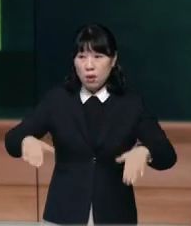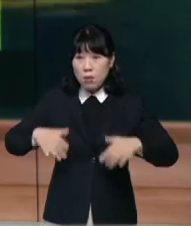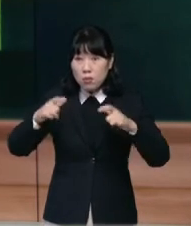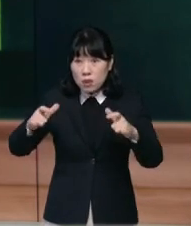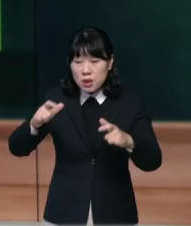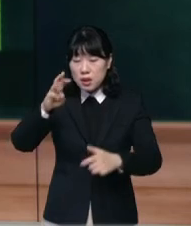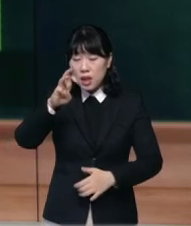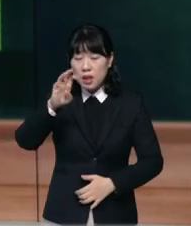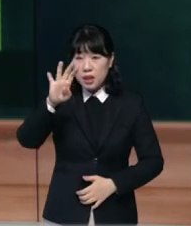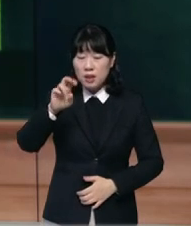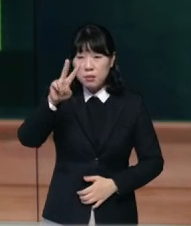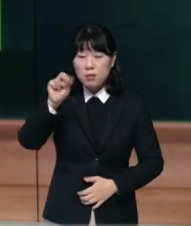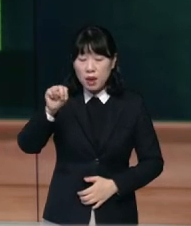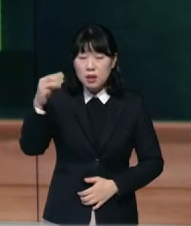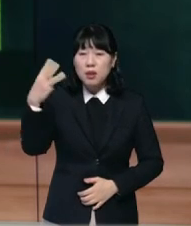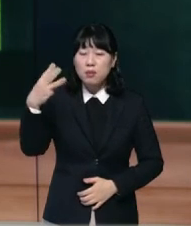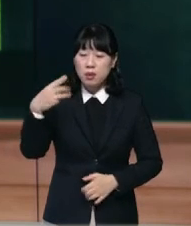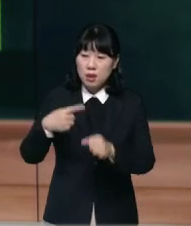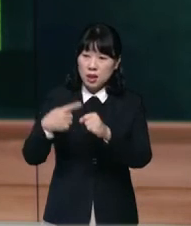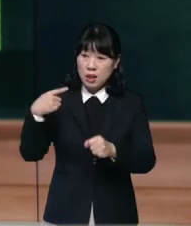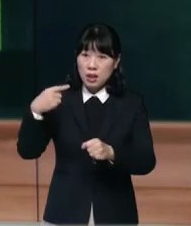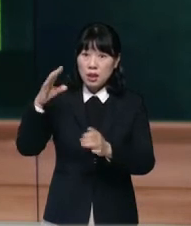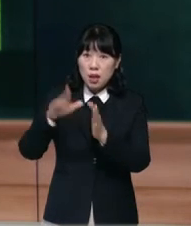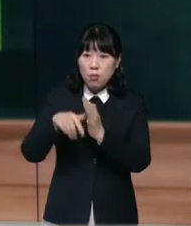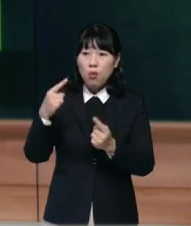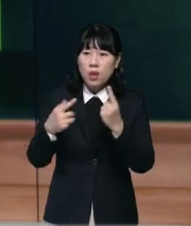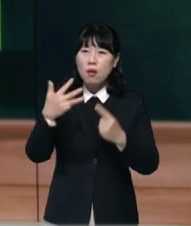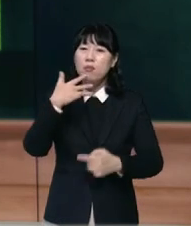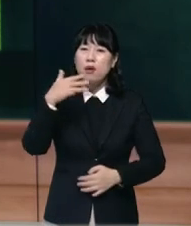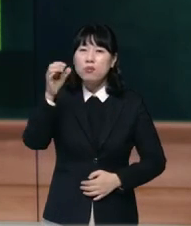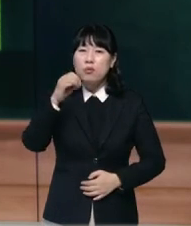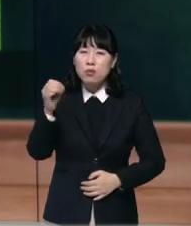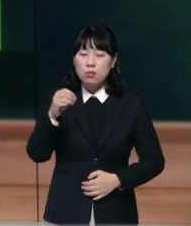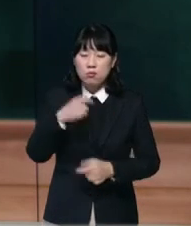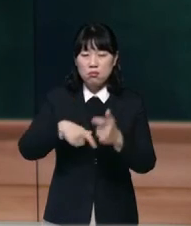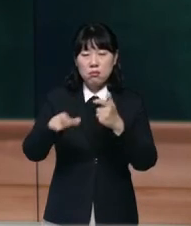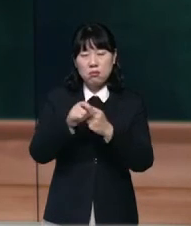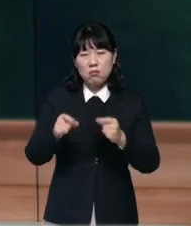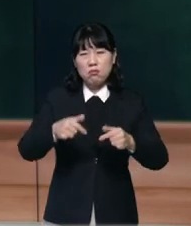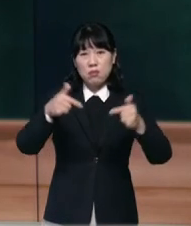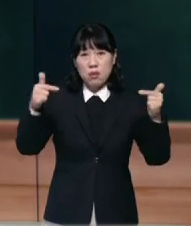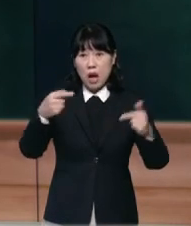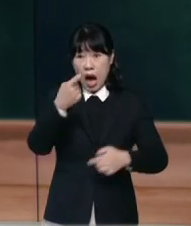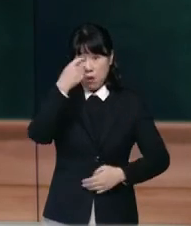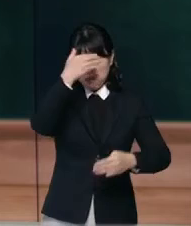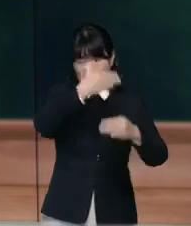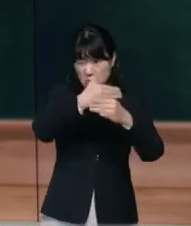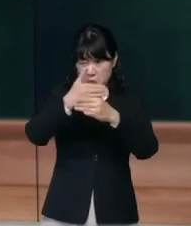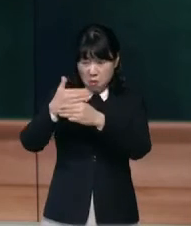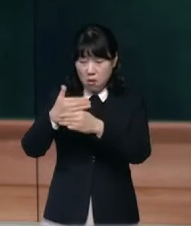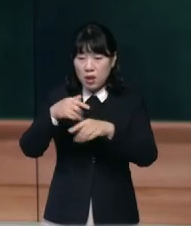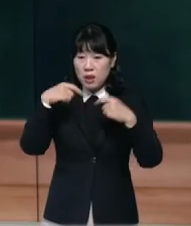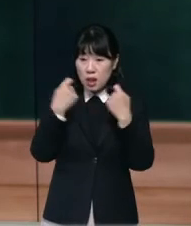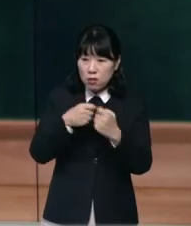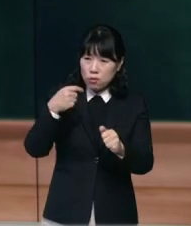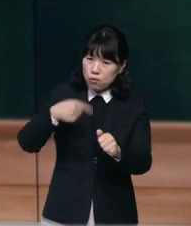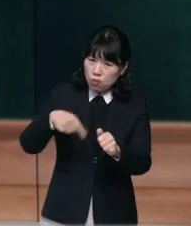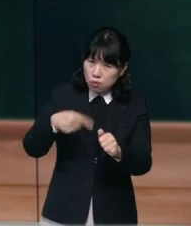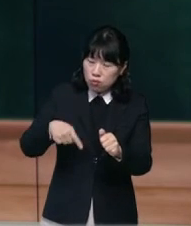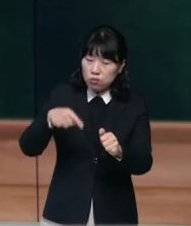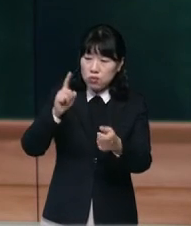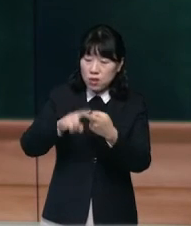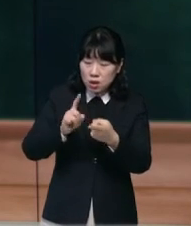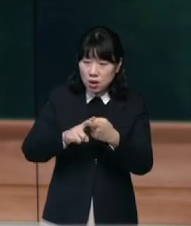32만 4천 원으로 전년대비 8% 들었습니다 하고 문을 닫으니 사교육 형태가